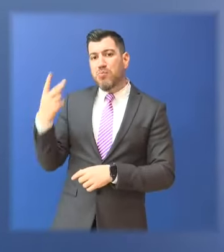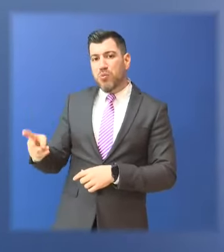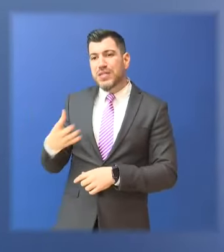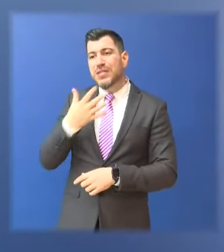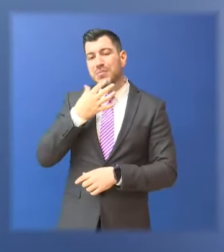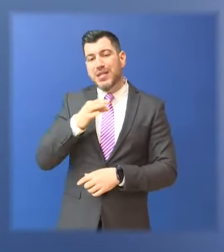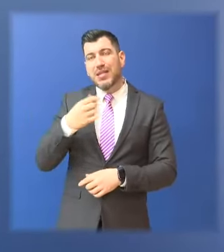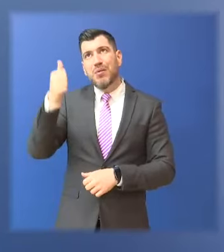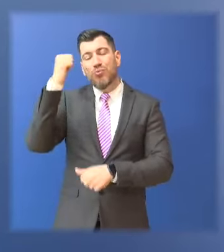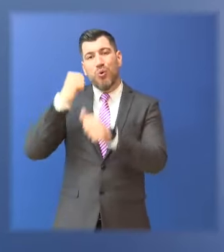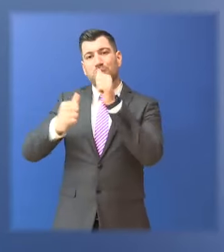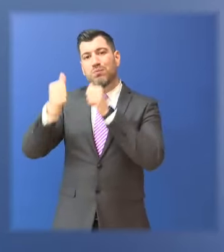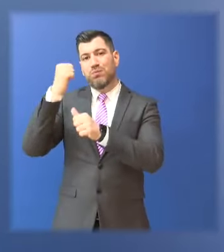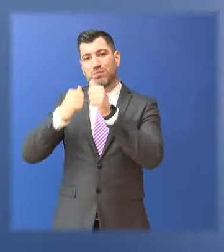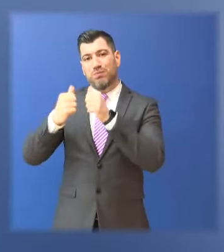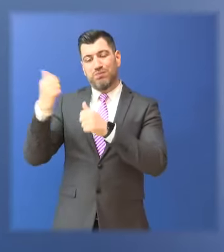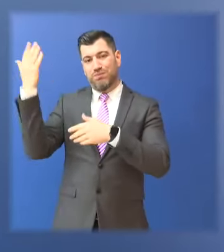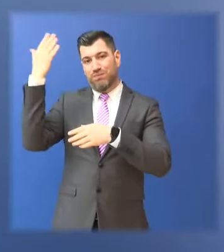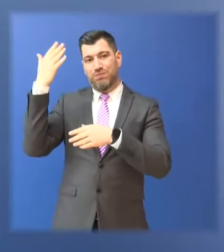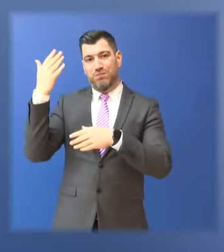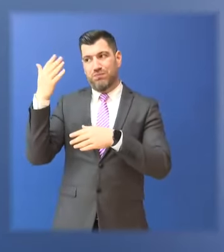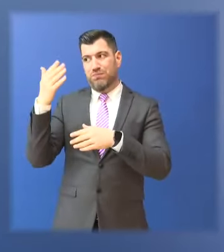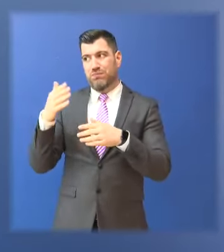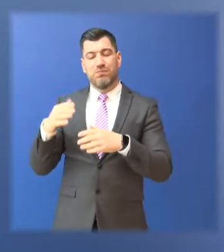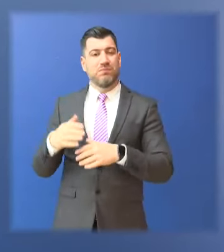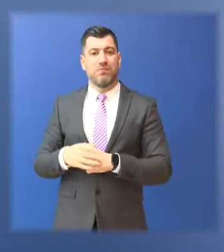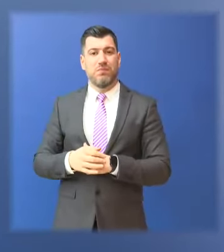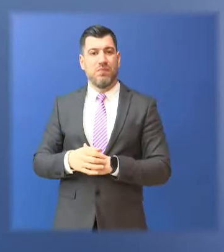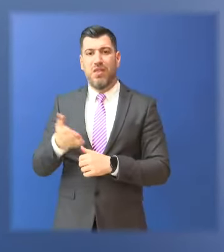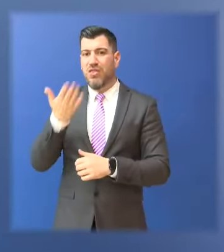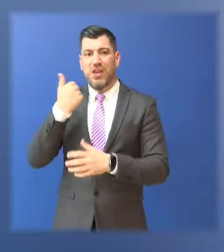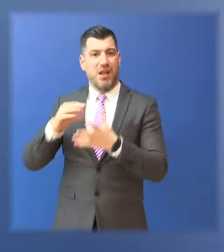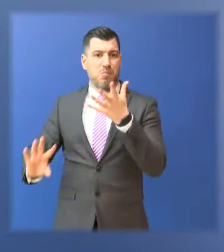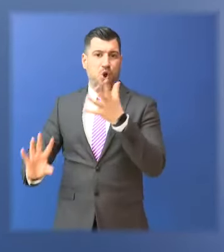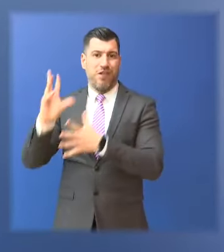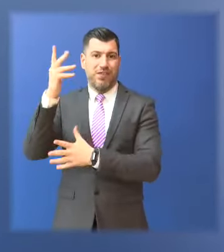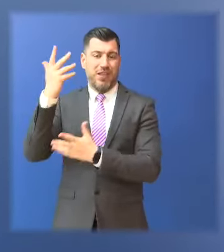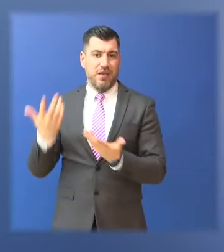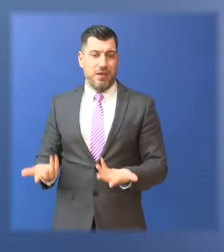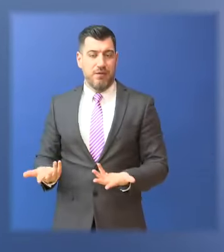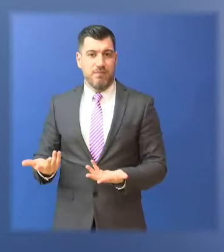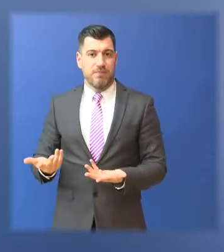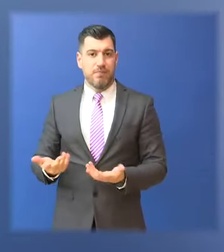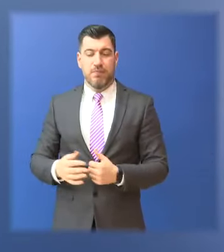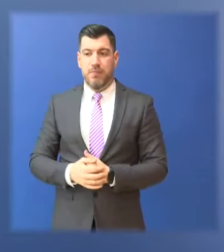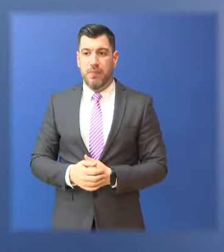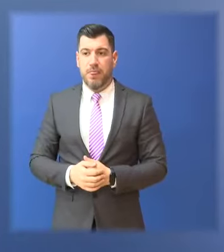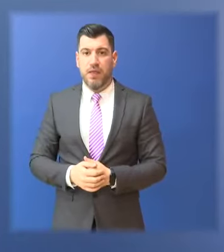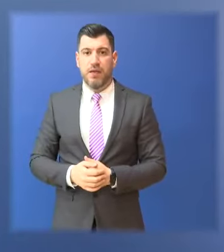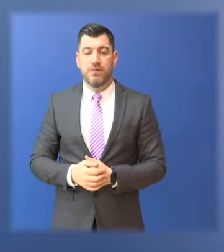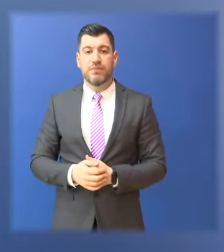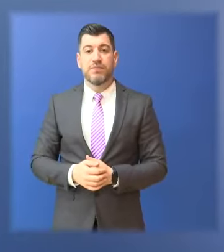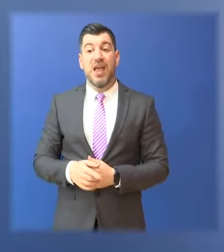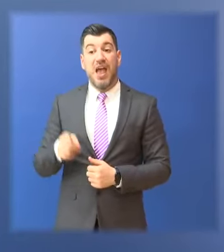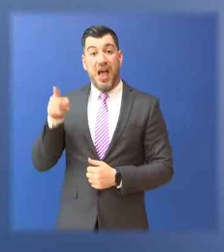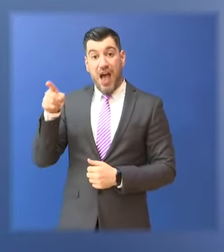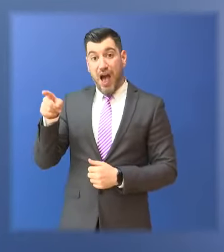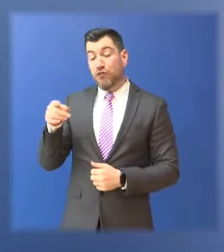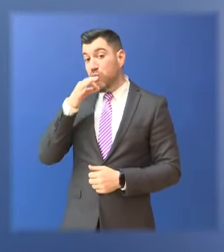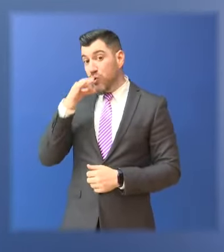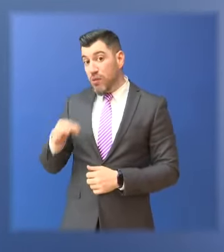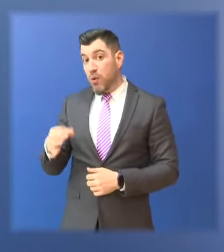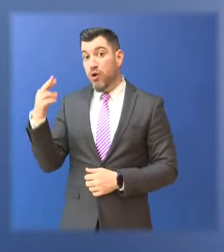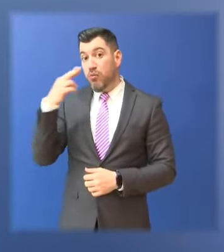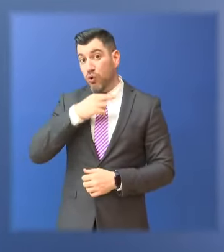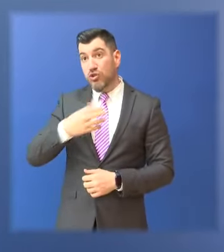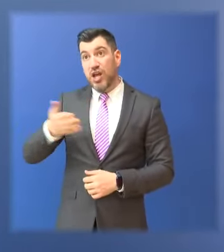το οικογενειακό δίκαιο κτλ. Αυτό είναι μια μορφή και προς τους διαφωνούντες σήμερα, δηλαδή ότι οι στάσεις αυτές είναι αναχρονιστικές